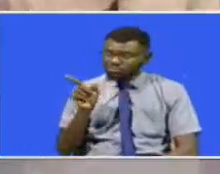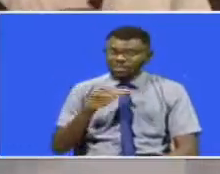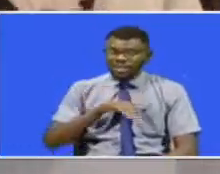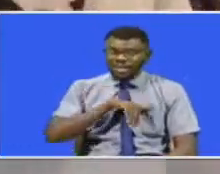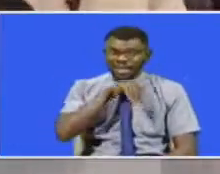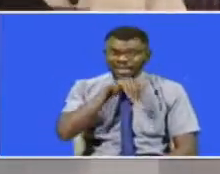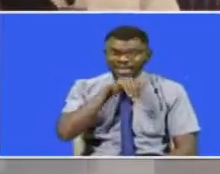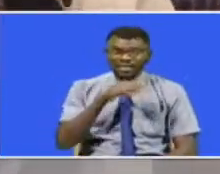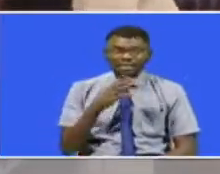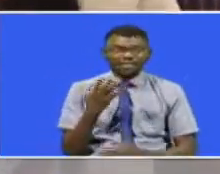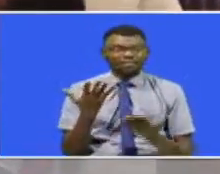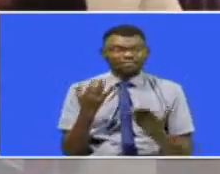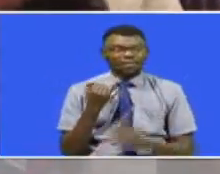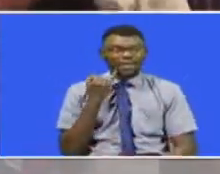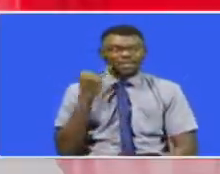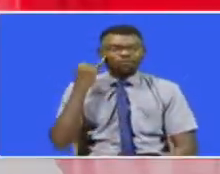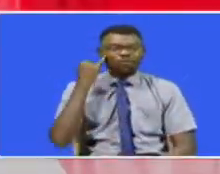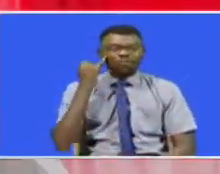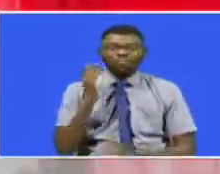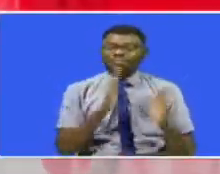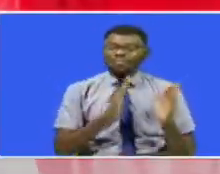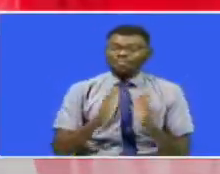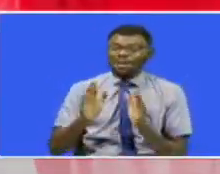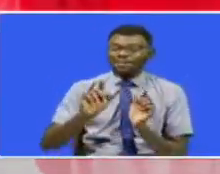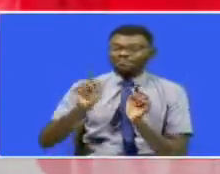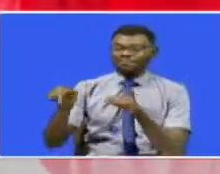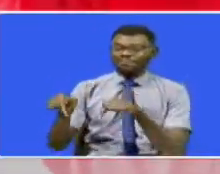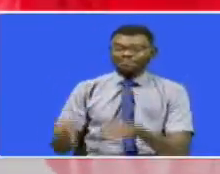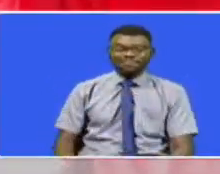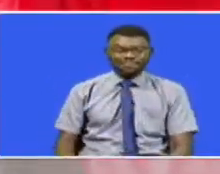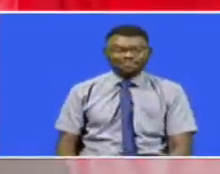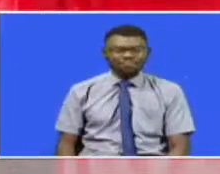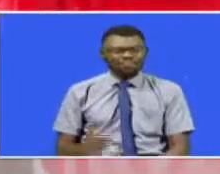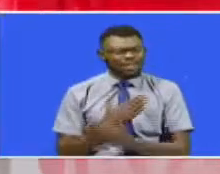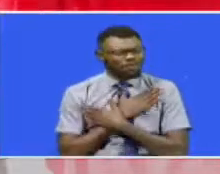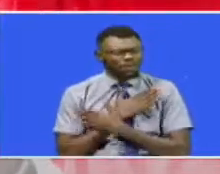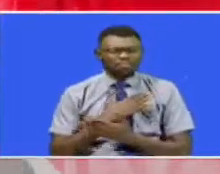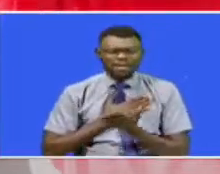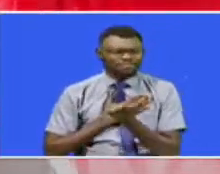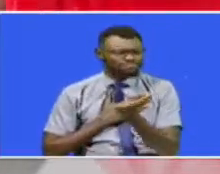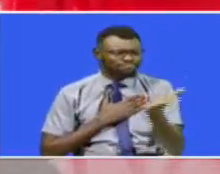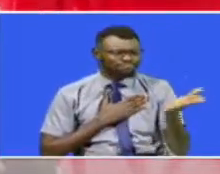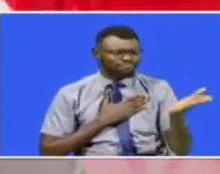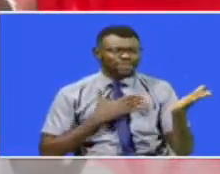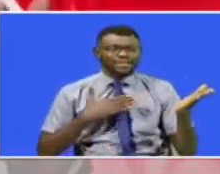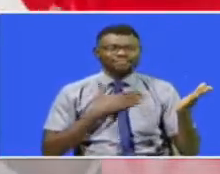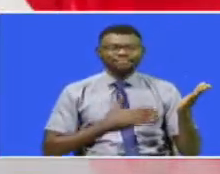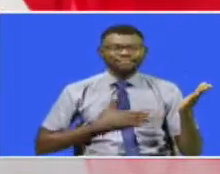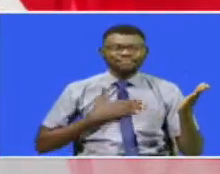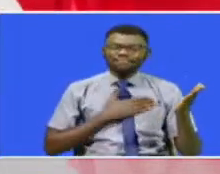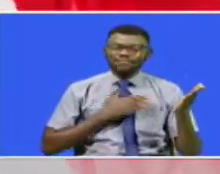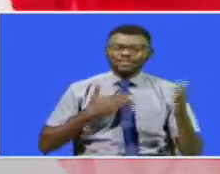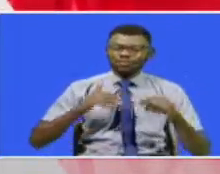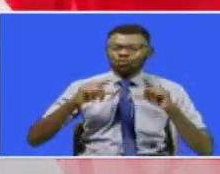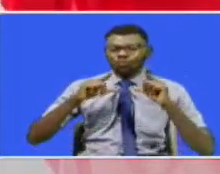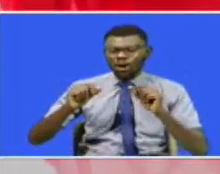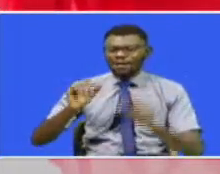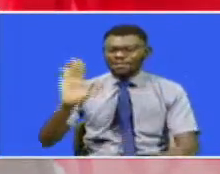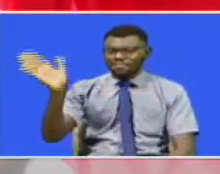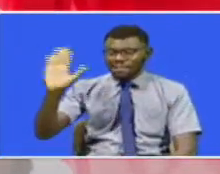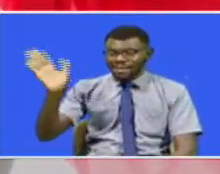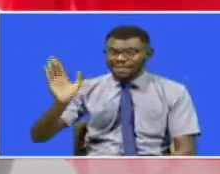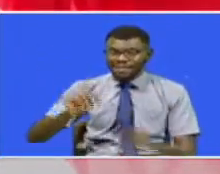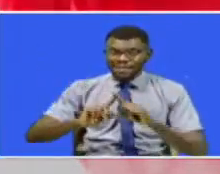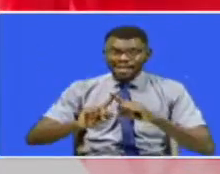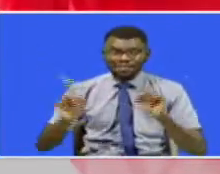Umoja katika kaunti ya Nakuru. Wenzangu, ombi langu nikisema kwa heri kwenu,